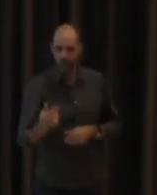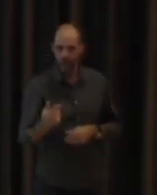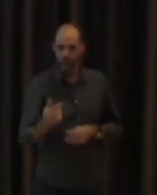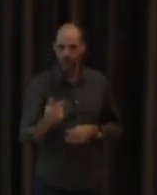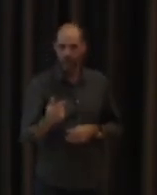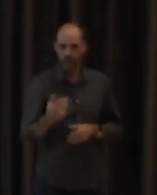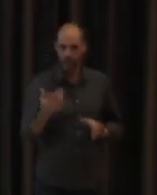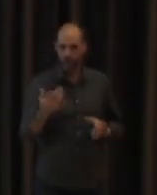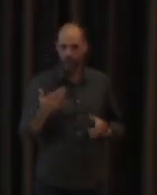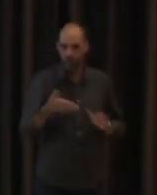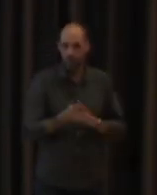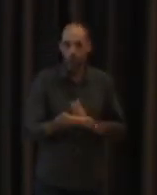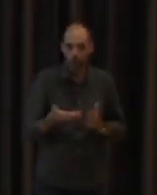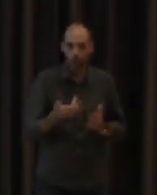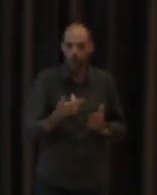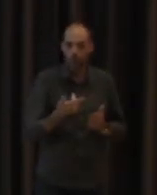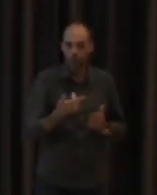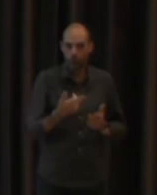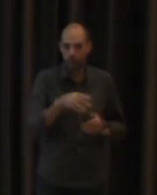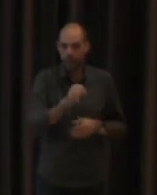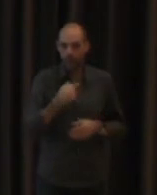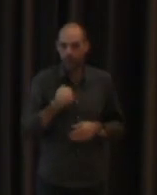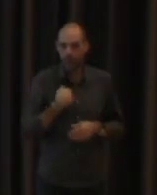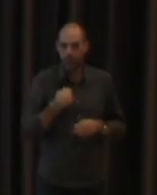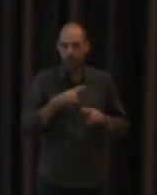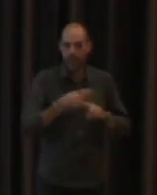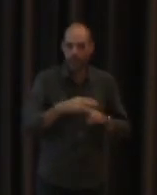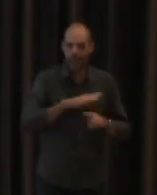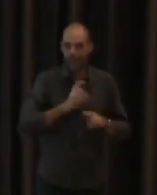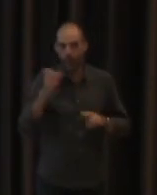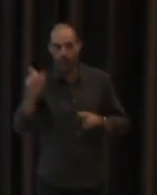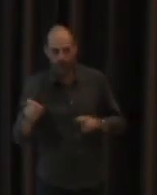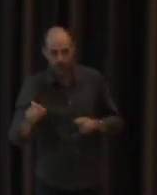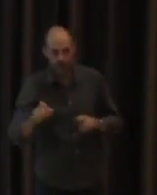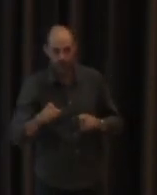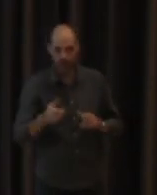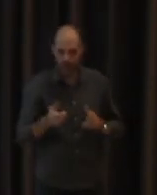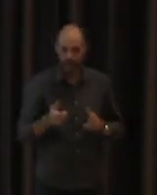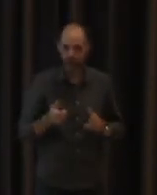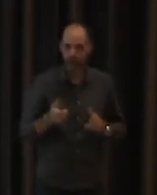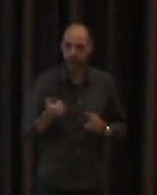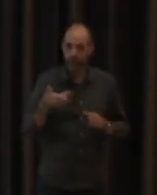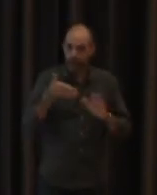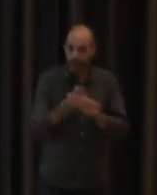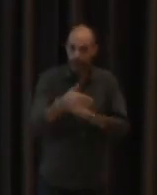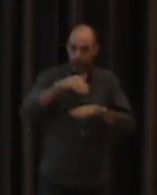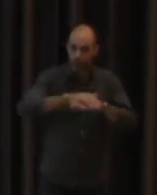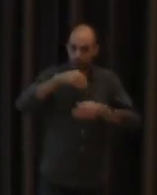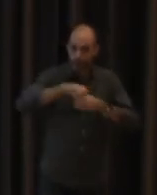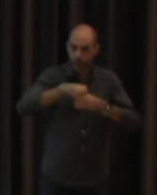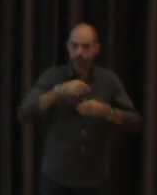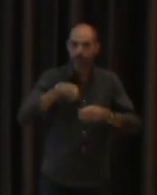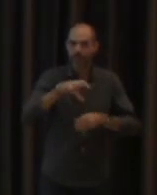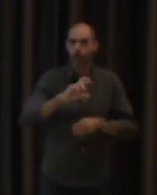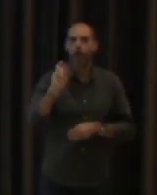queda implicat, que hi queda sobreentès. El sentit simètric en aquests verbs permet sobreentendre que hi ha un